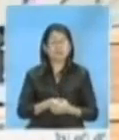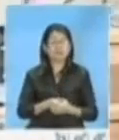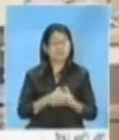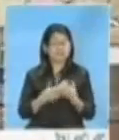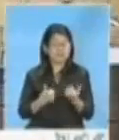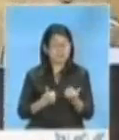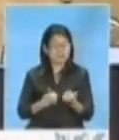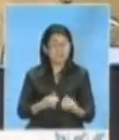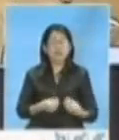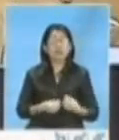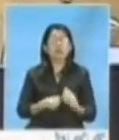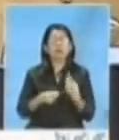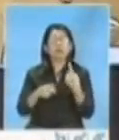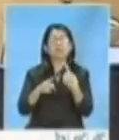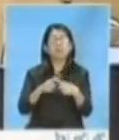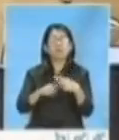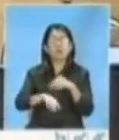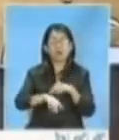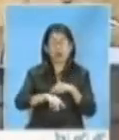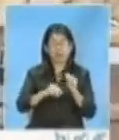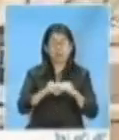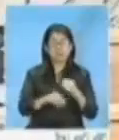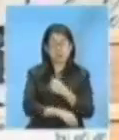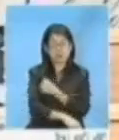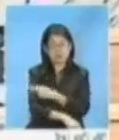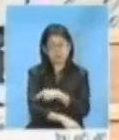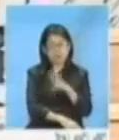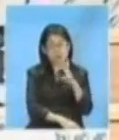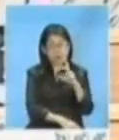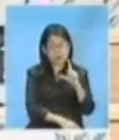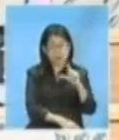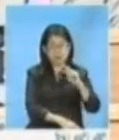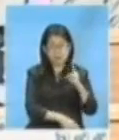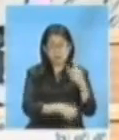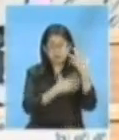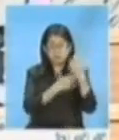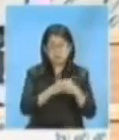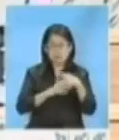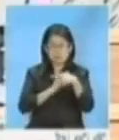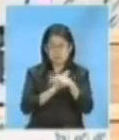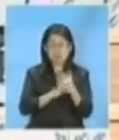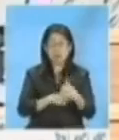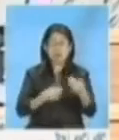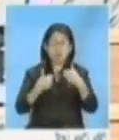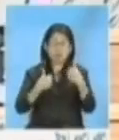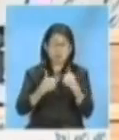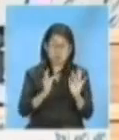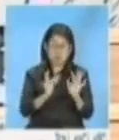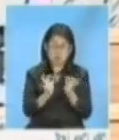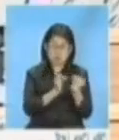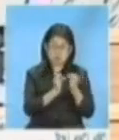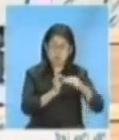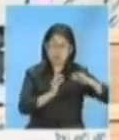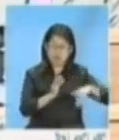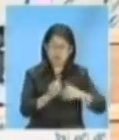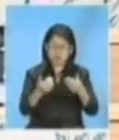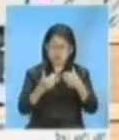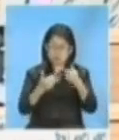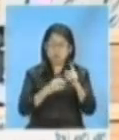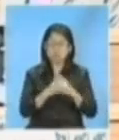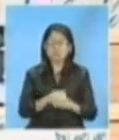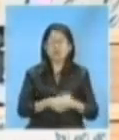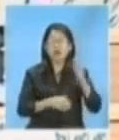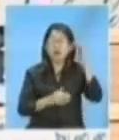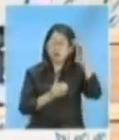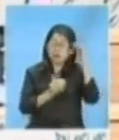จบนะฮะยังมีประโยคต่อท้ายก็คือดีกว่าคนที่คิดว่าเป็นคนแต่ทำตัวเป็นทาสเนี่ยฮะ